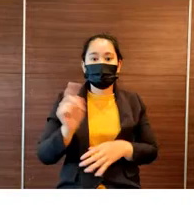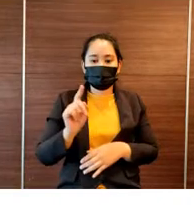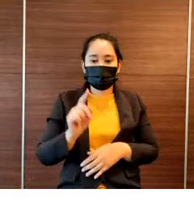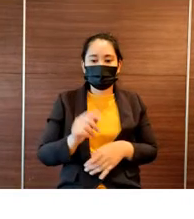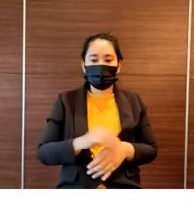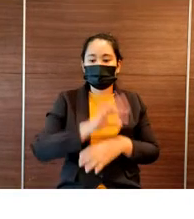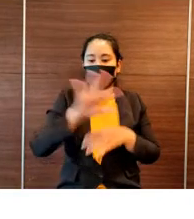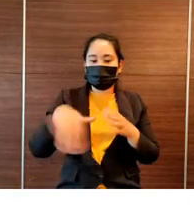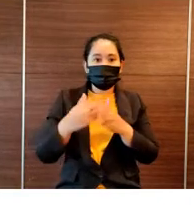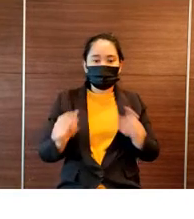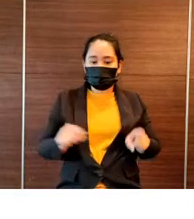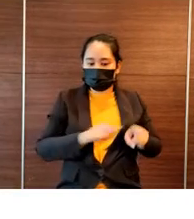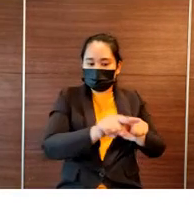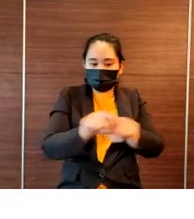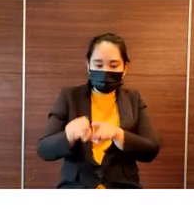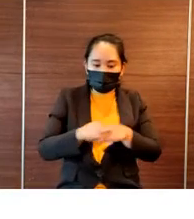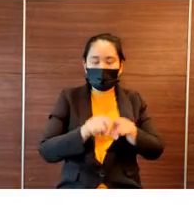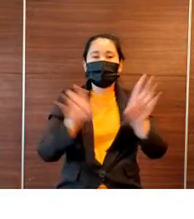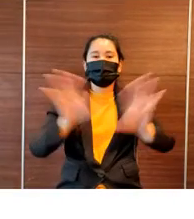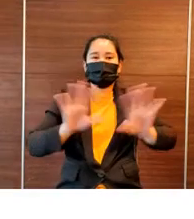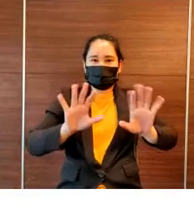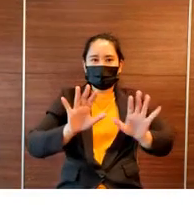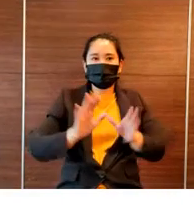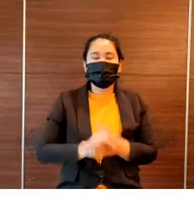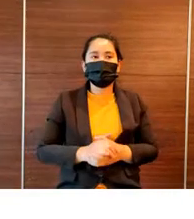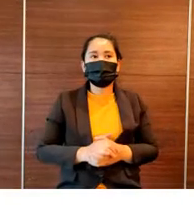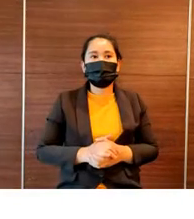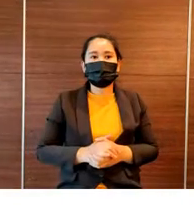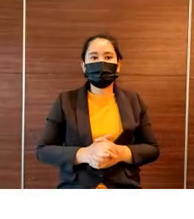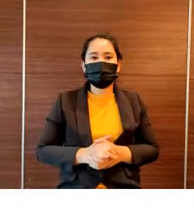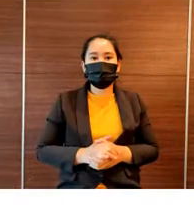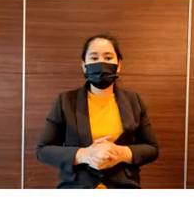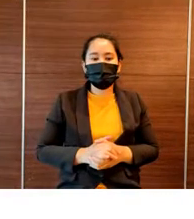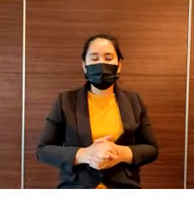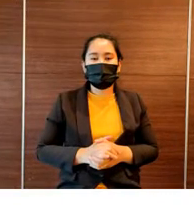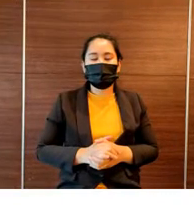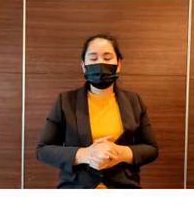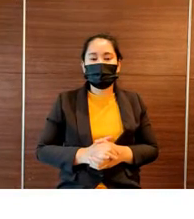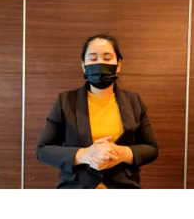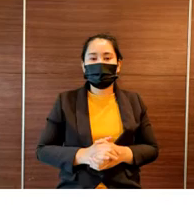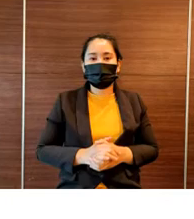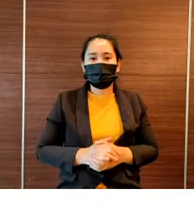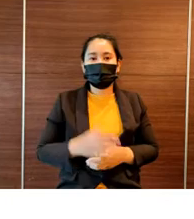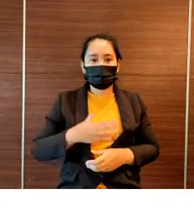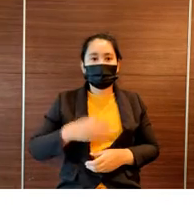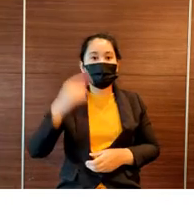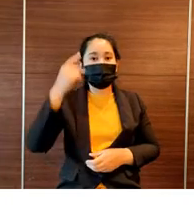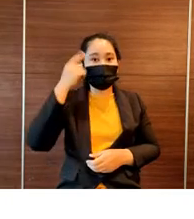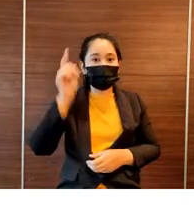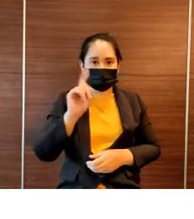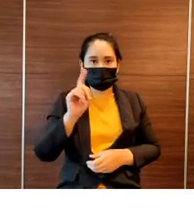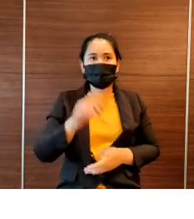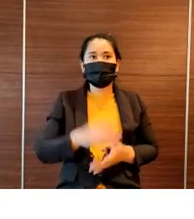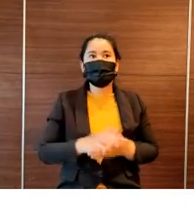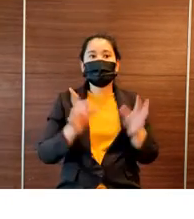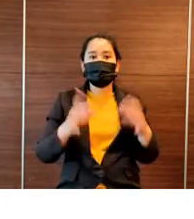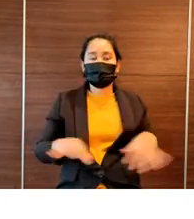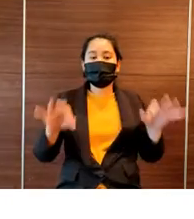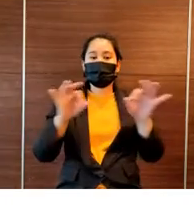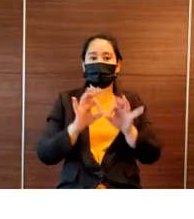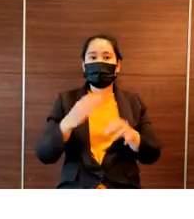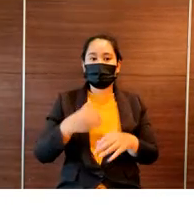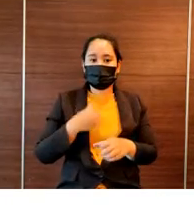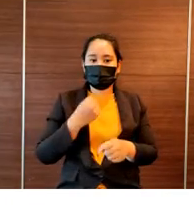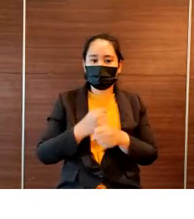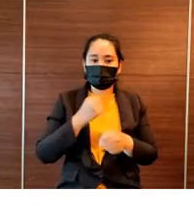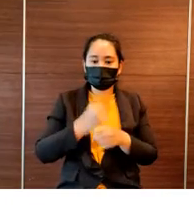รจะเป็นอย่างนั้นสิ่งที่เราคิดว่าเอ้ยเรามีต้นทุนอ่ะเราเป็น